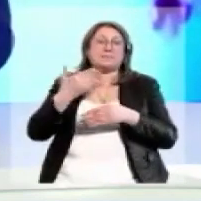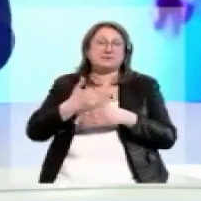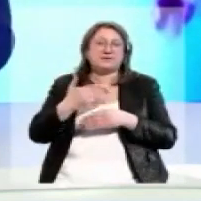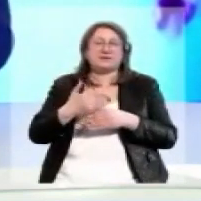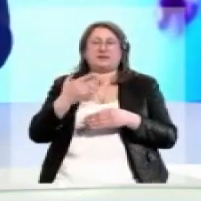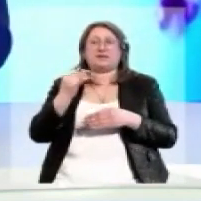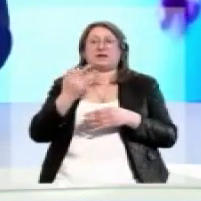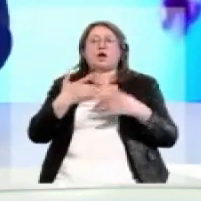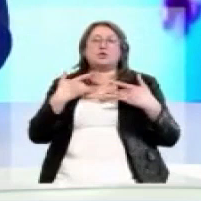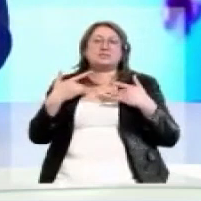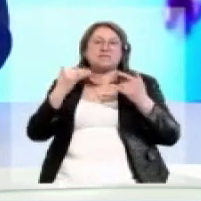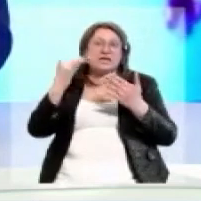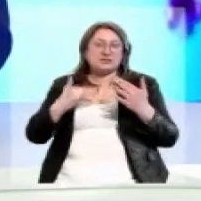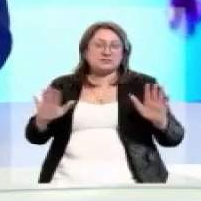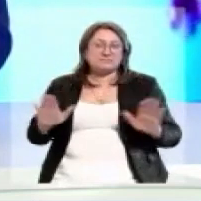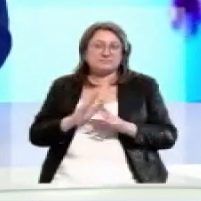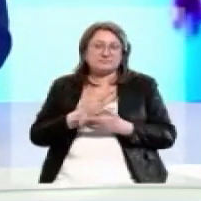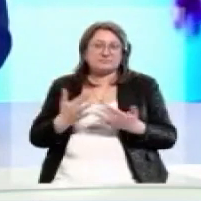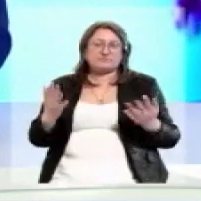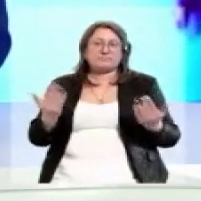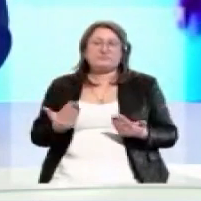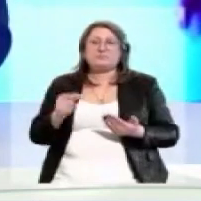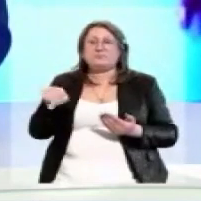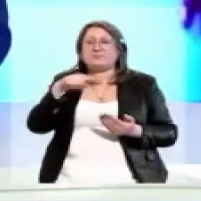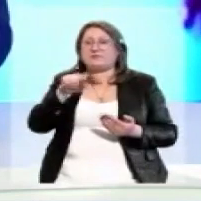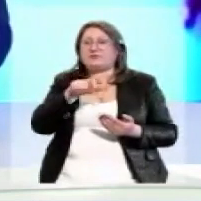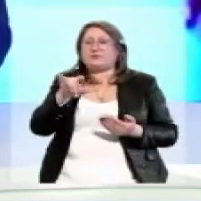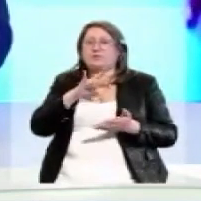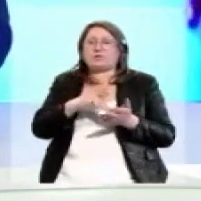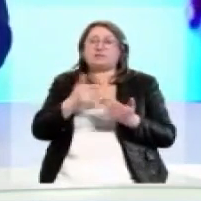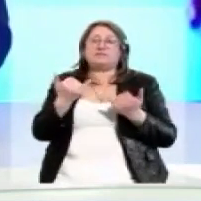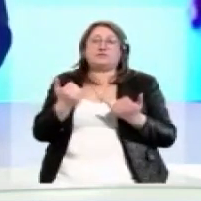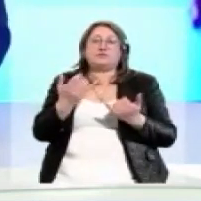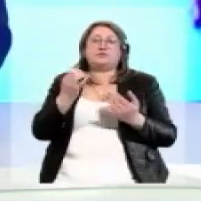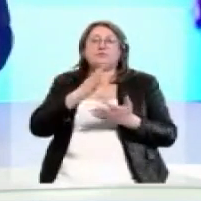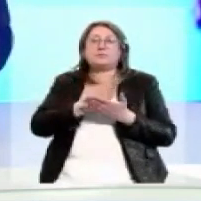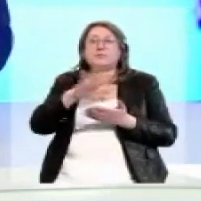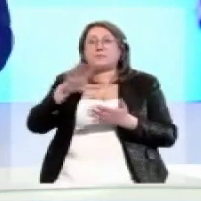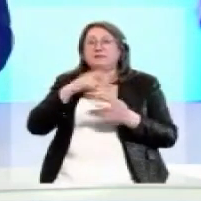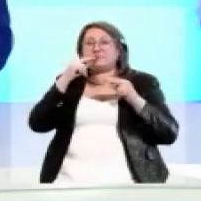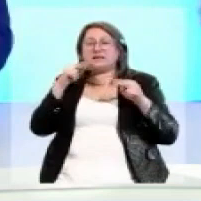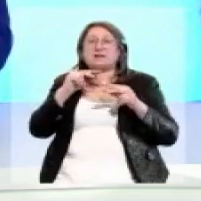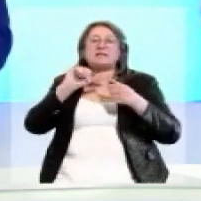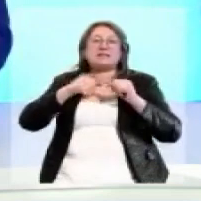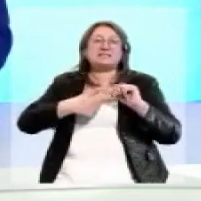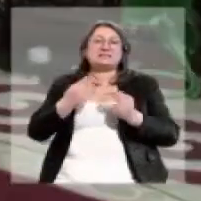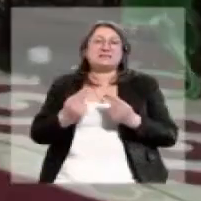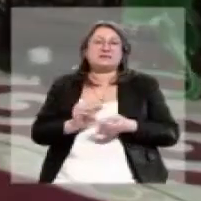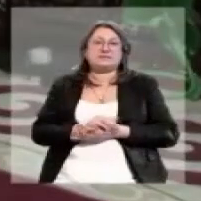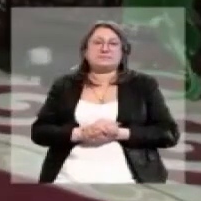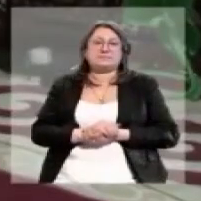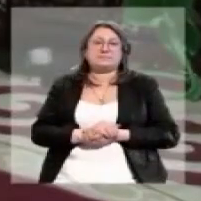Береке бірліктің, ынтымақтастықтың, молшылықтың мейрамын атап өткен Қостанай ауданының тұрғындары осылай дейді.